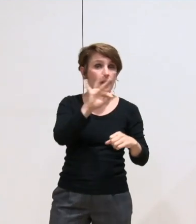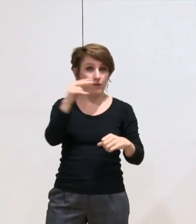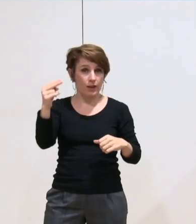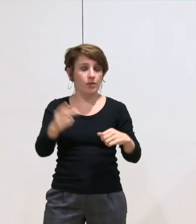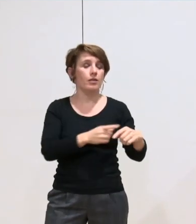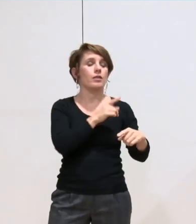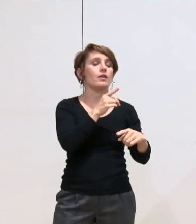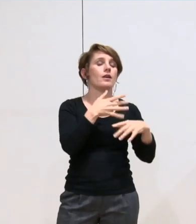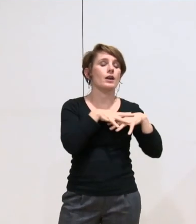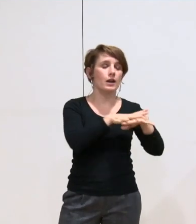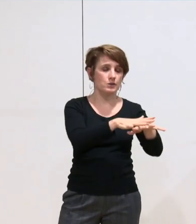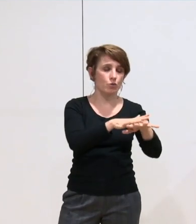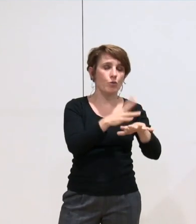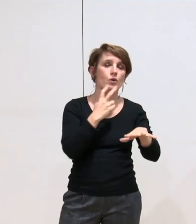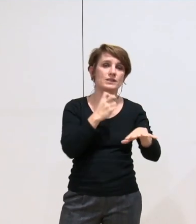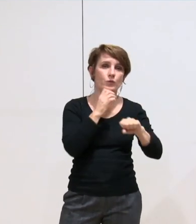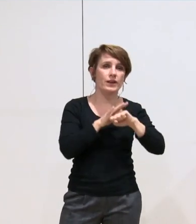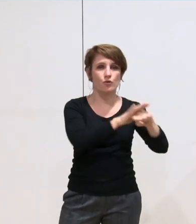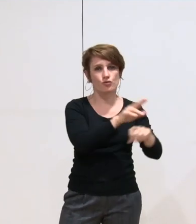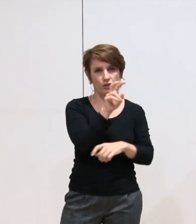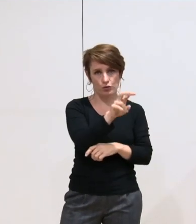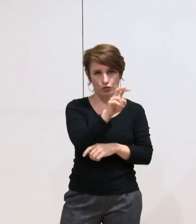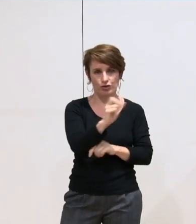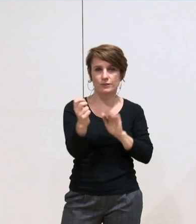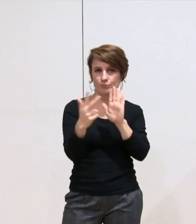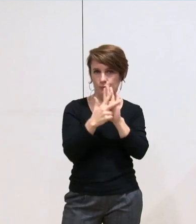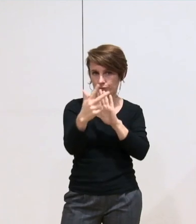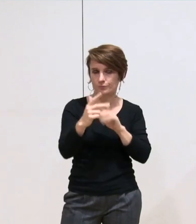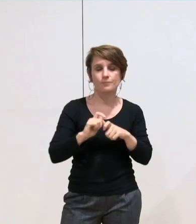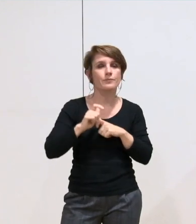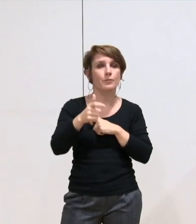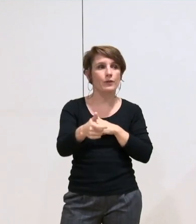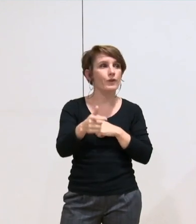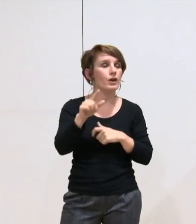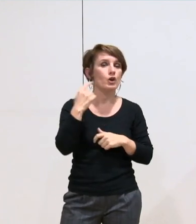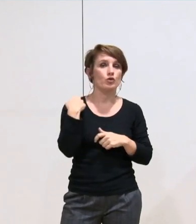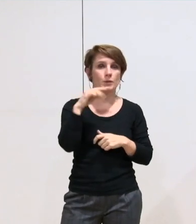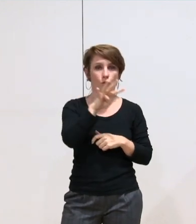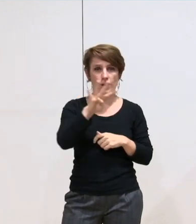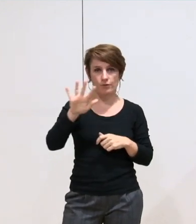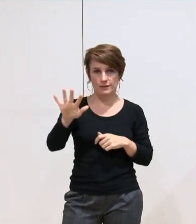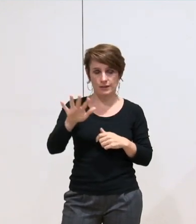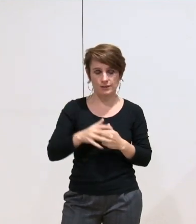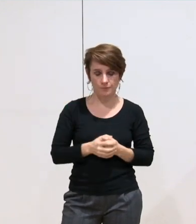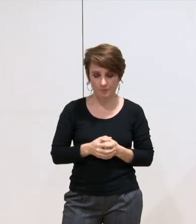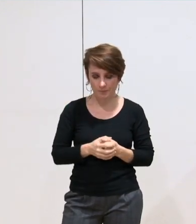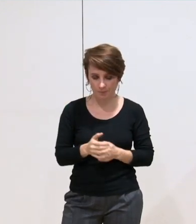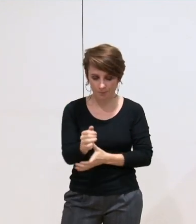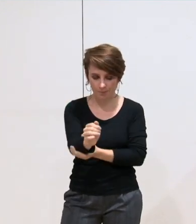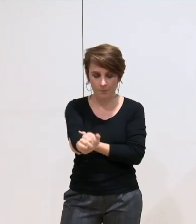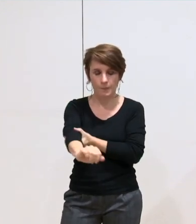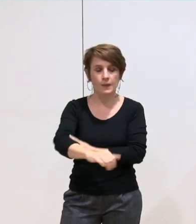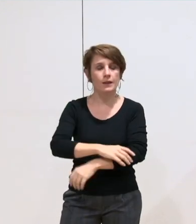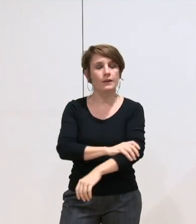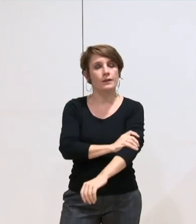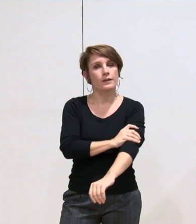National, Rassemblement Citoyen de la Gauche et des Écologistes, délibération adoptée. La 45 porte sur